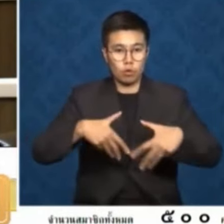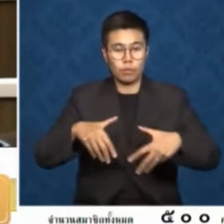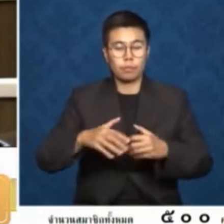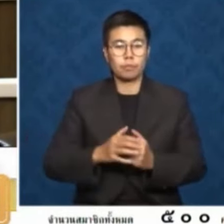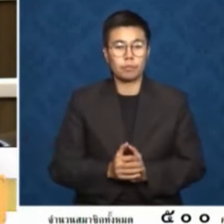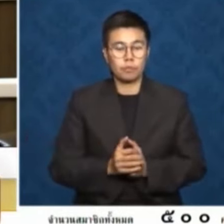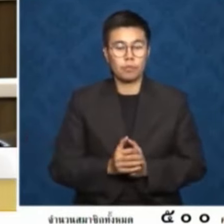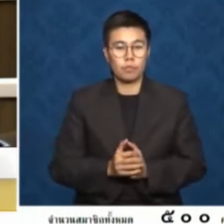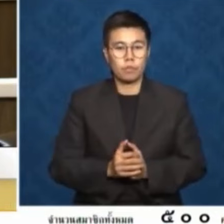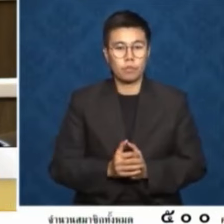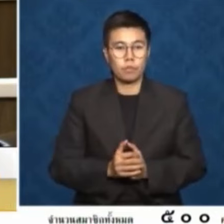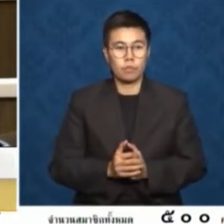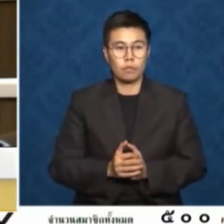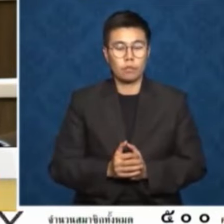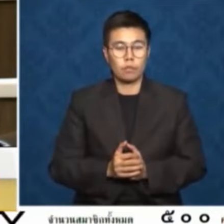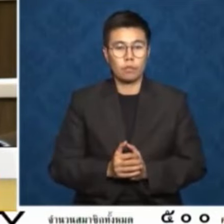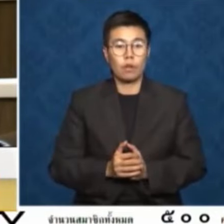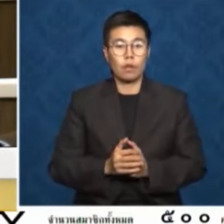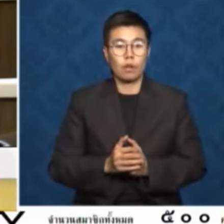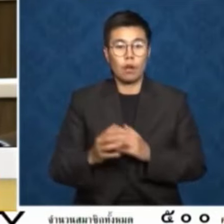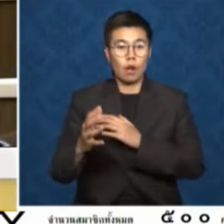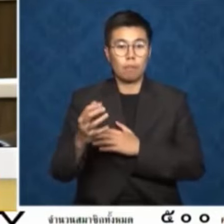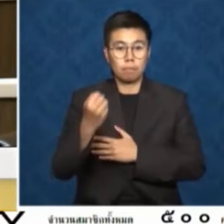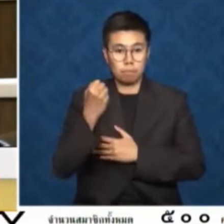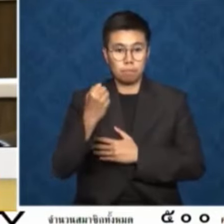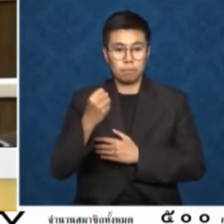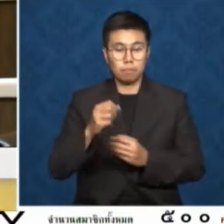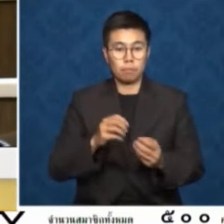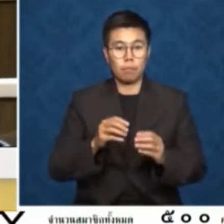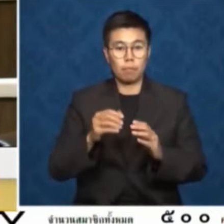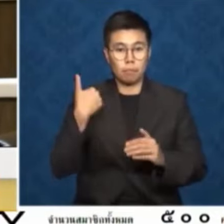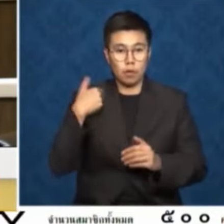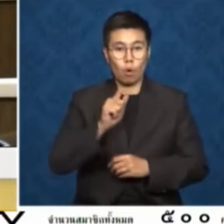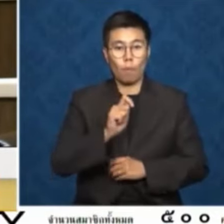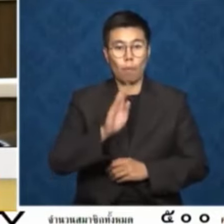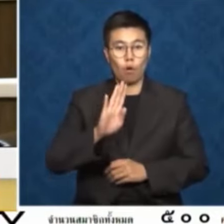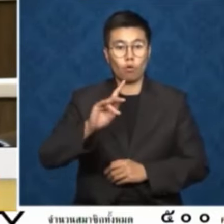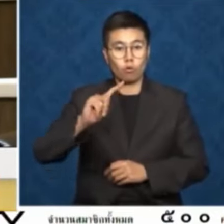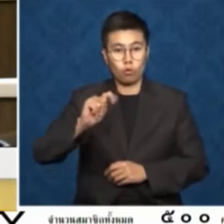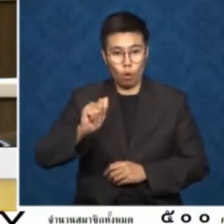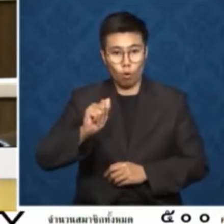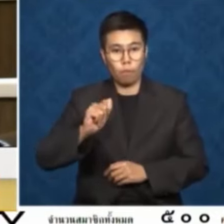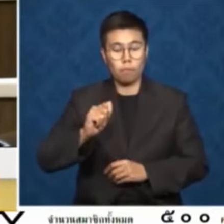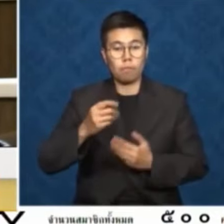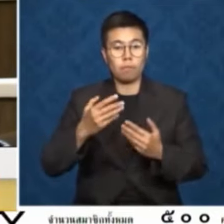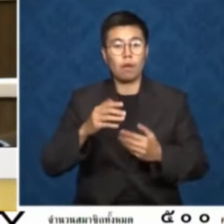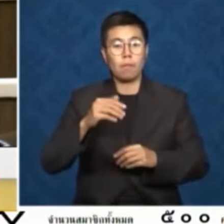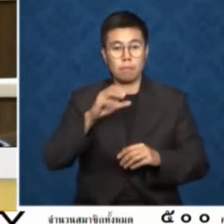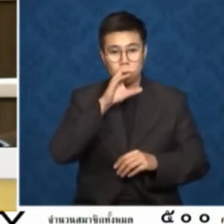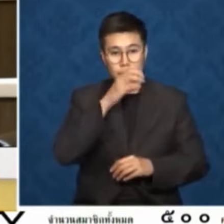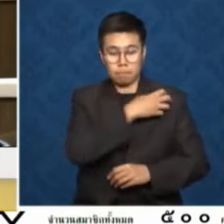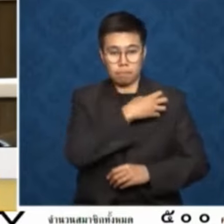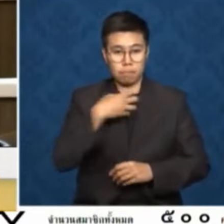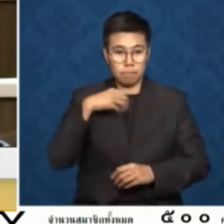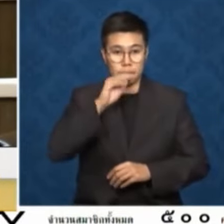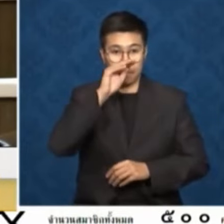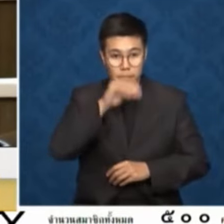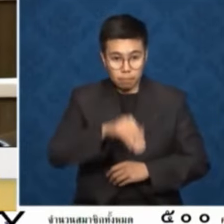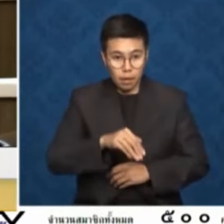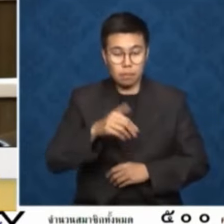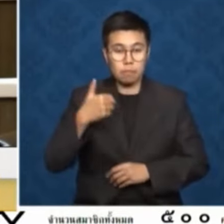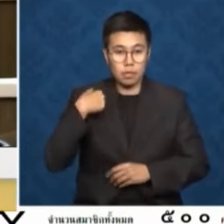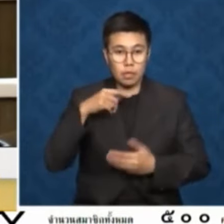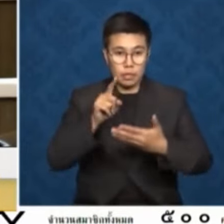โดยกระจายอำนาจการปกครองส่วนท้องถิ่นมีอบต.ผันจากอบต.เป็นเทศบาลเป็นอะไรเยอะแยะมี